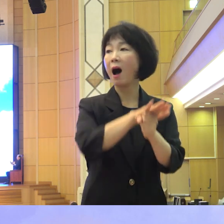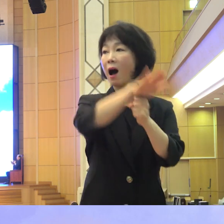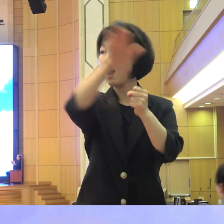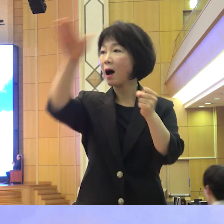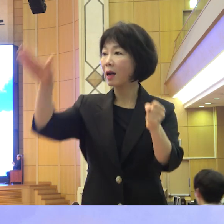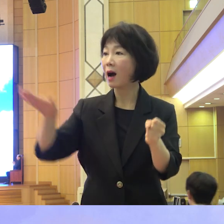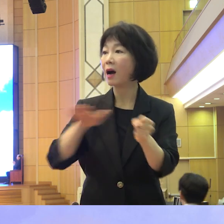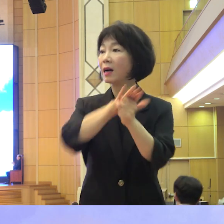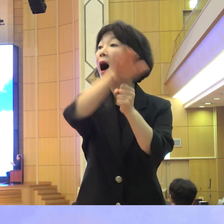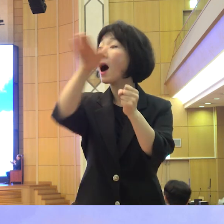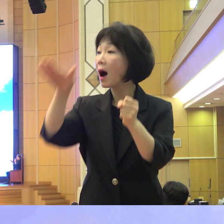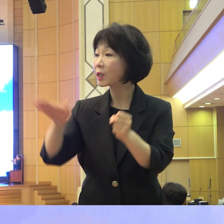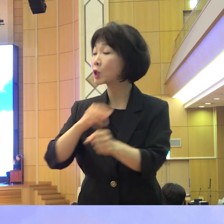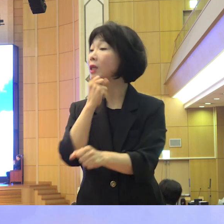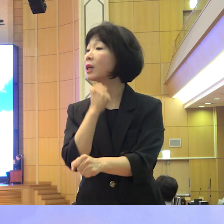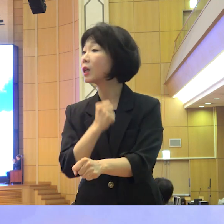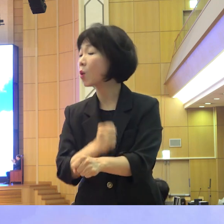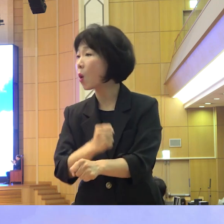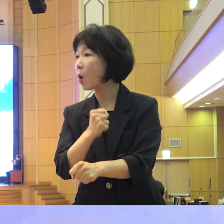나를